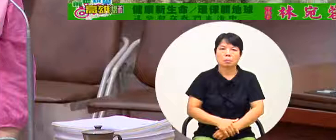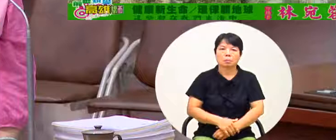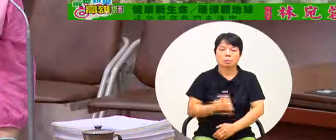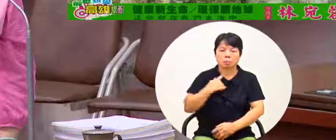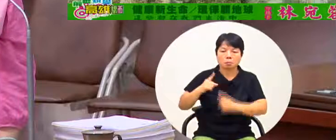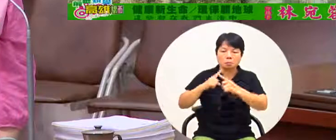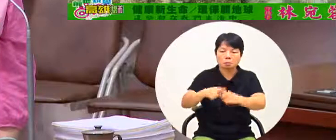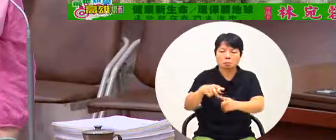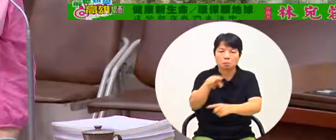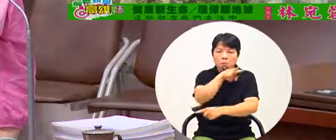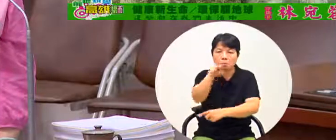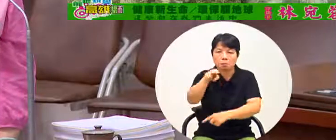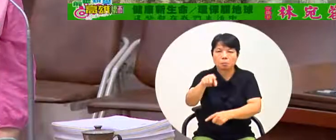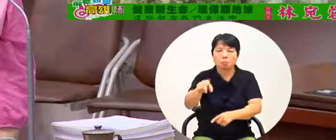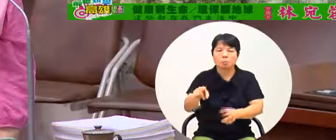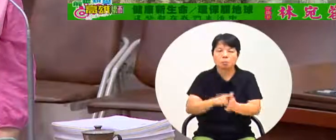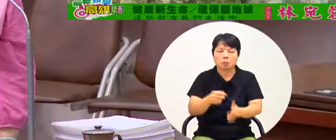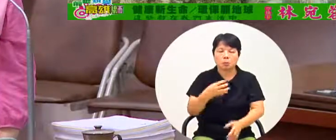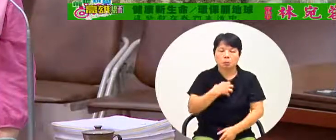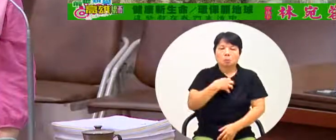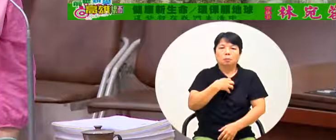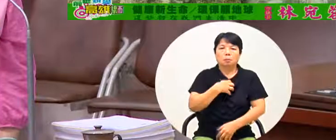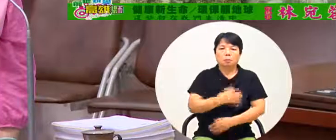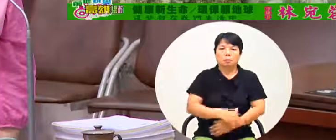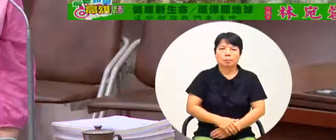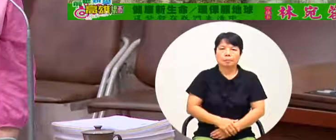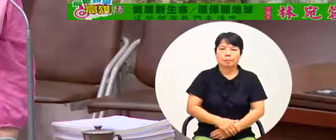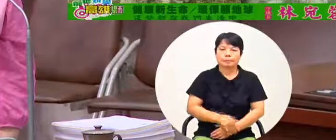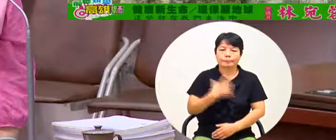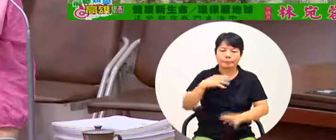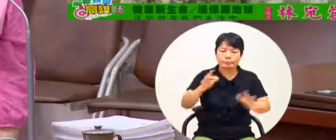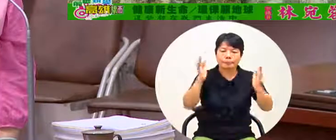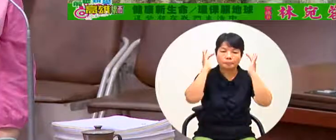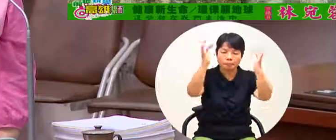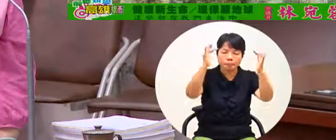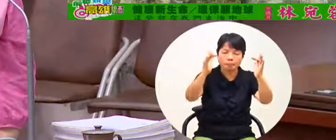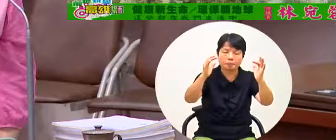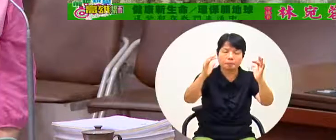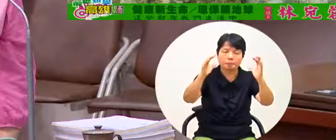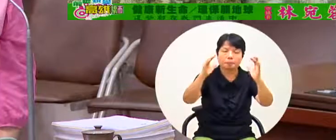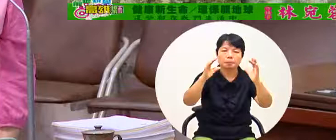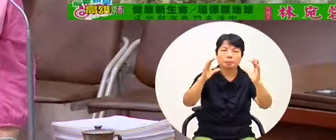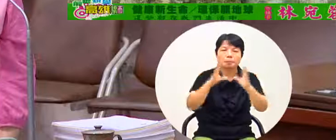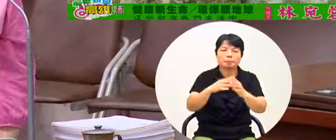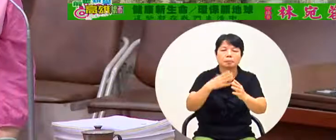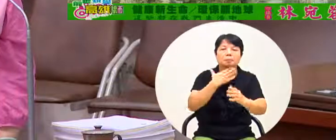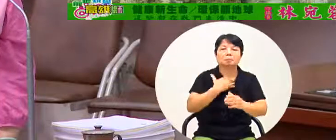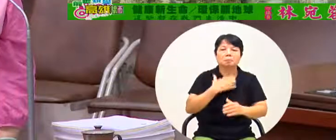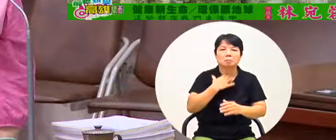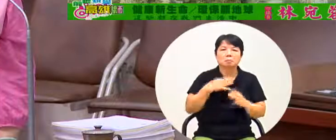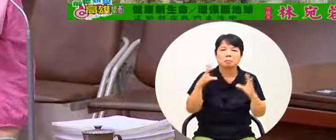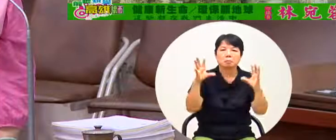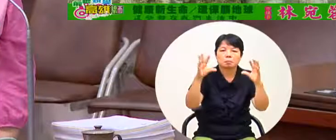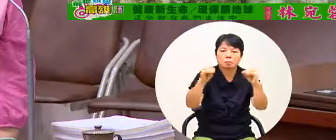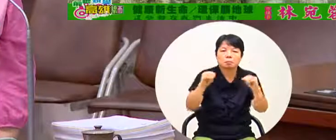吓一跳、哦、还有树也枯萎了、哦、是不是也可以去